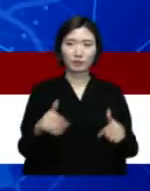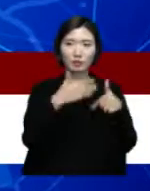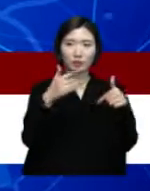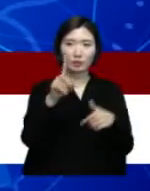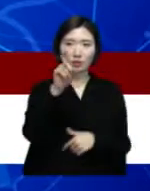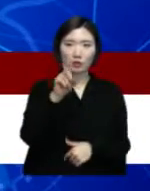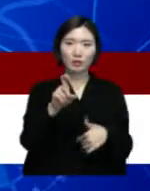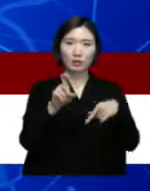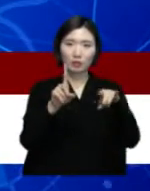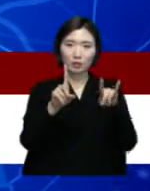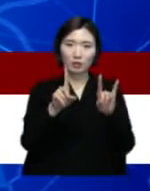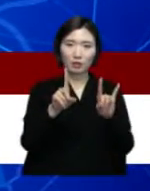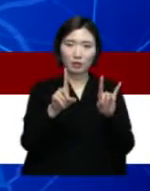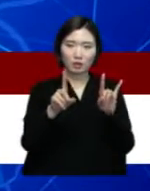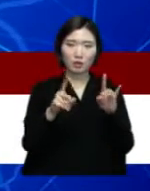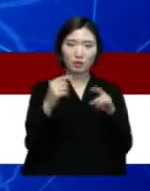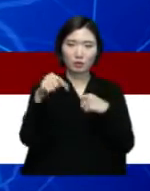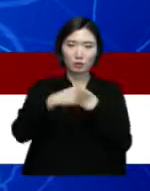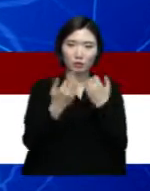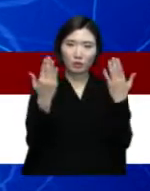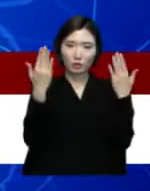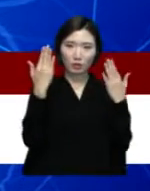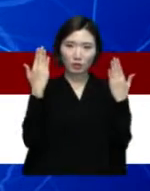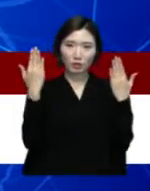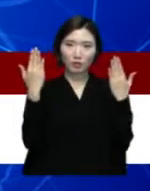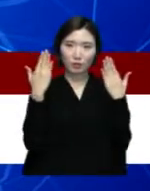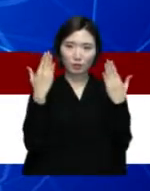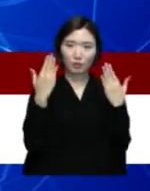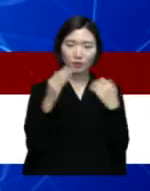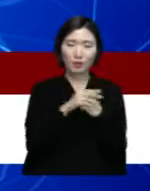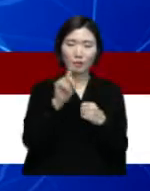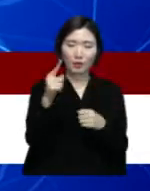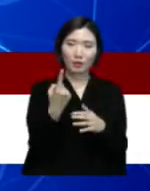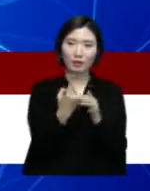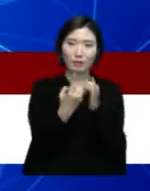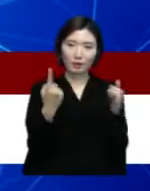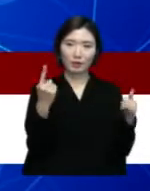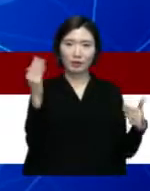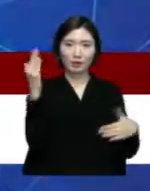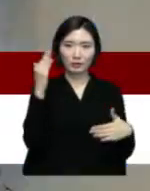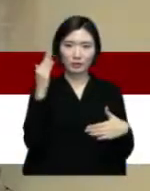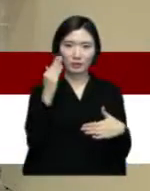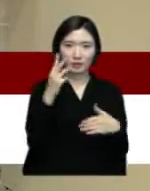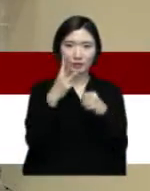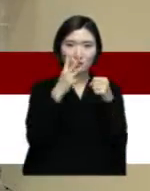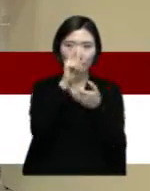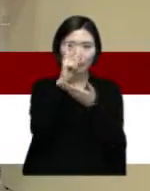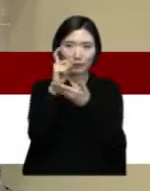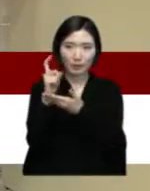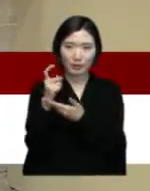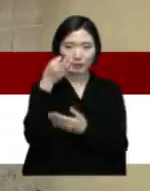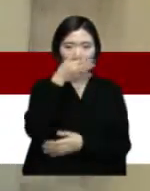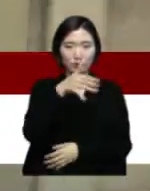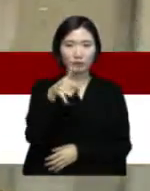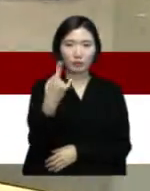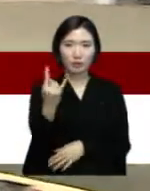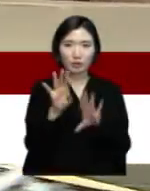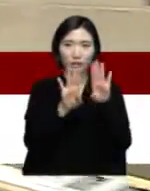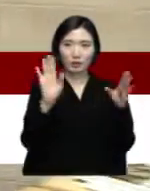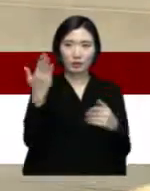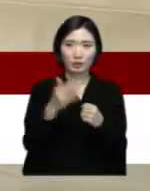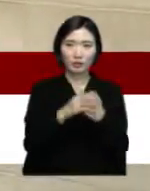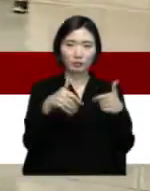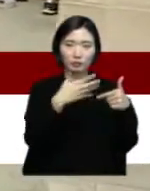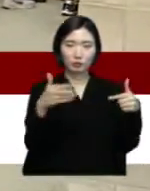금천구 11개 초등학교 100여 명의 아이들이 3개월간 동네의 모습을 찍어 전시회를 개최했습니다.